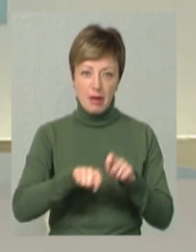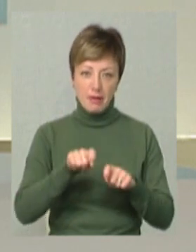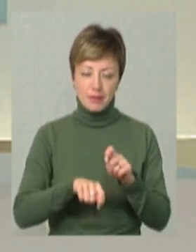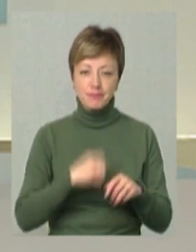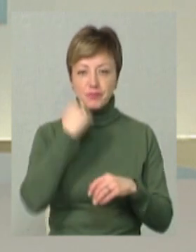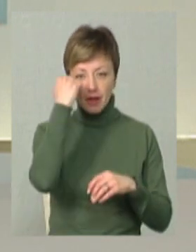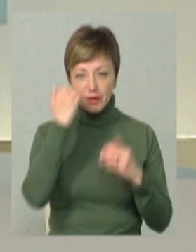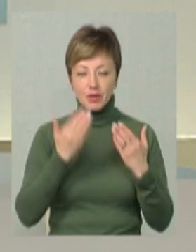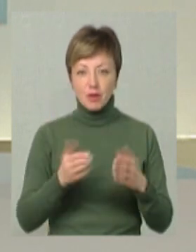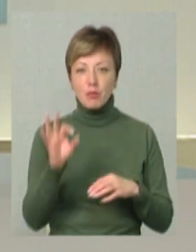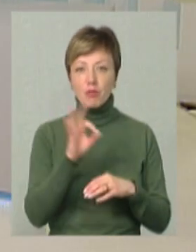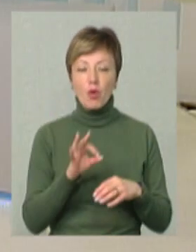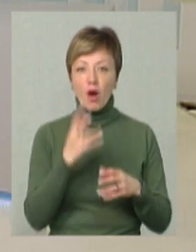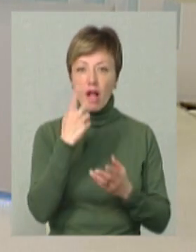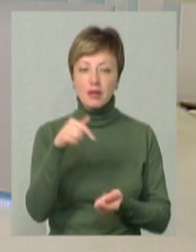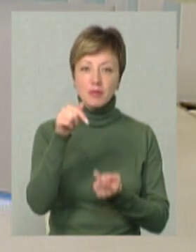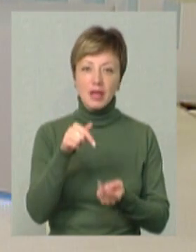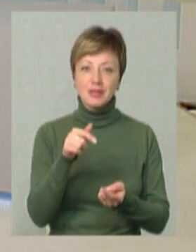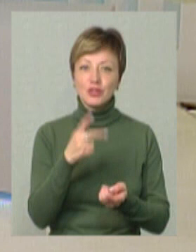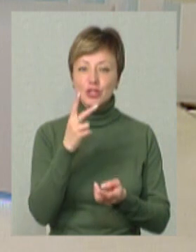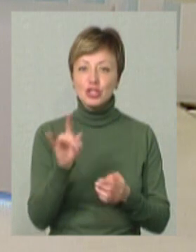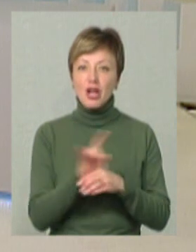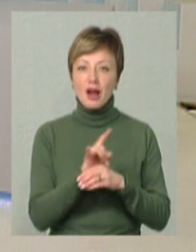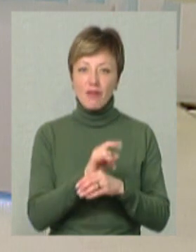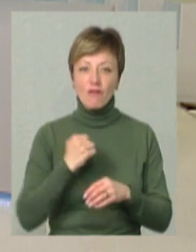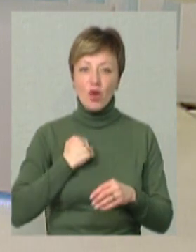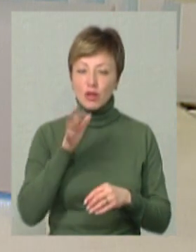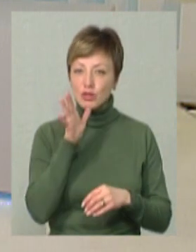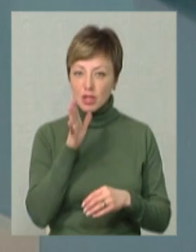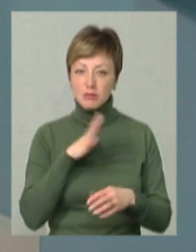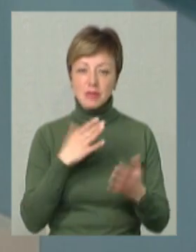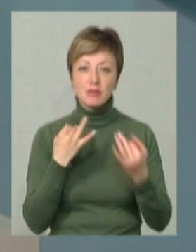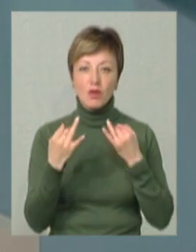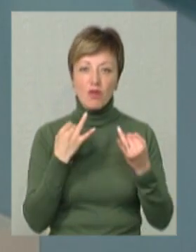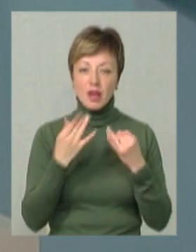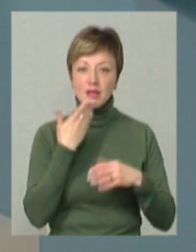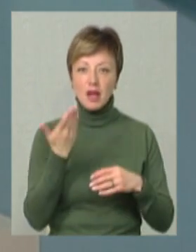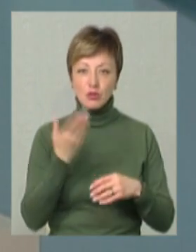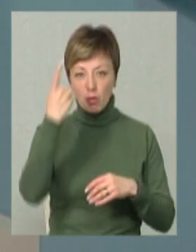Дякую. Про адаптацію шахраїв до воєнного часу спілкувалися з